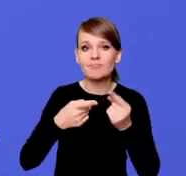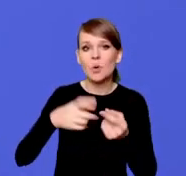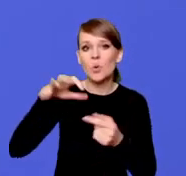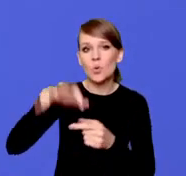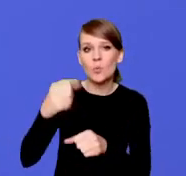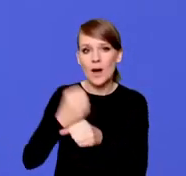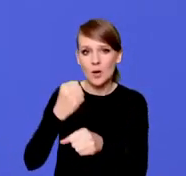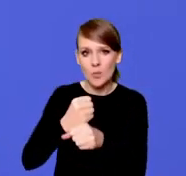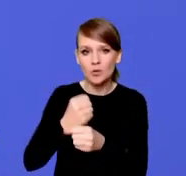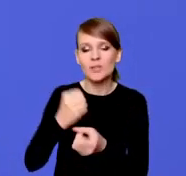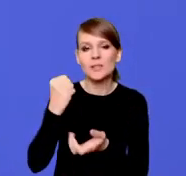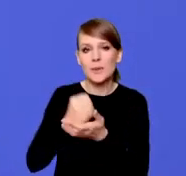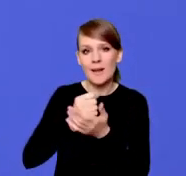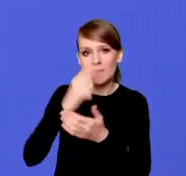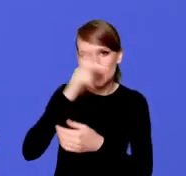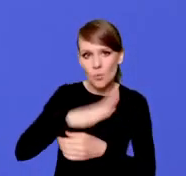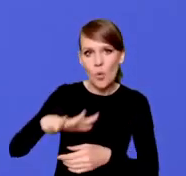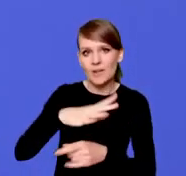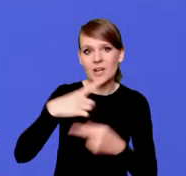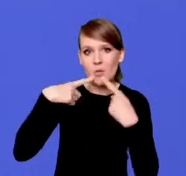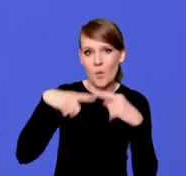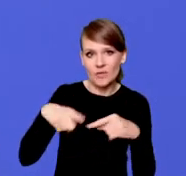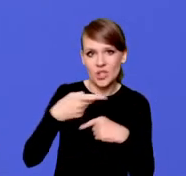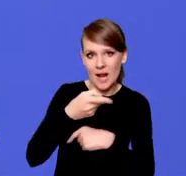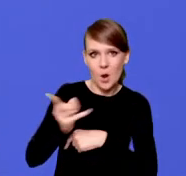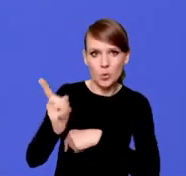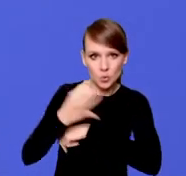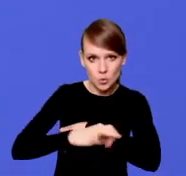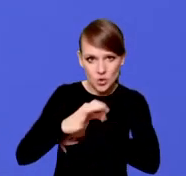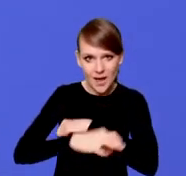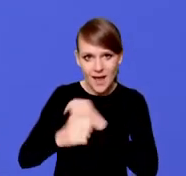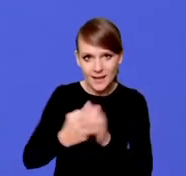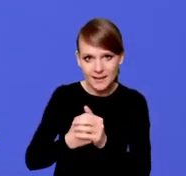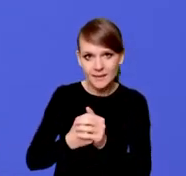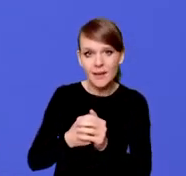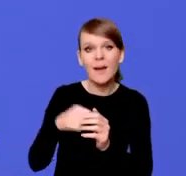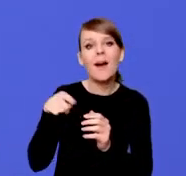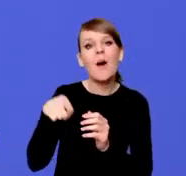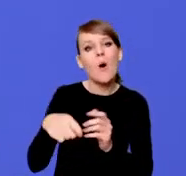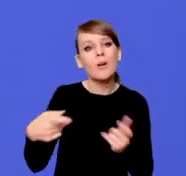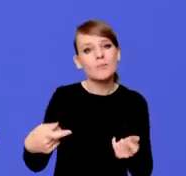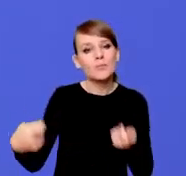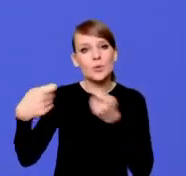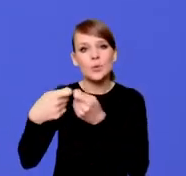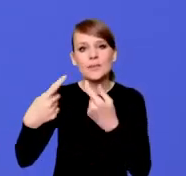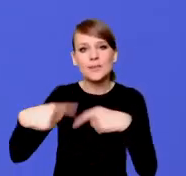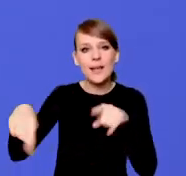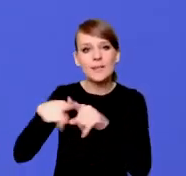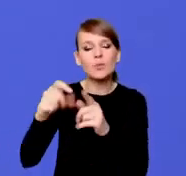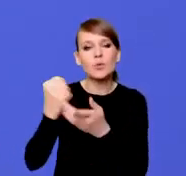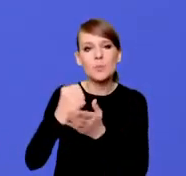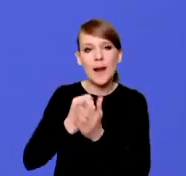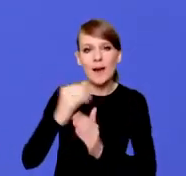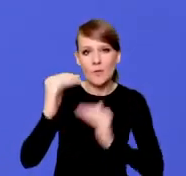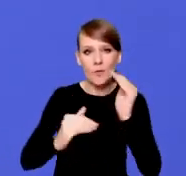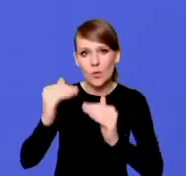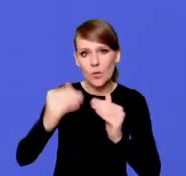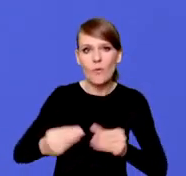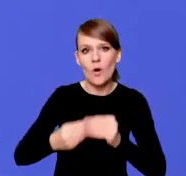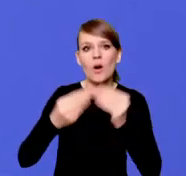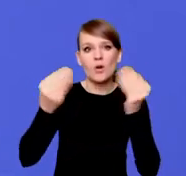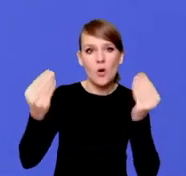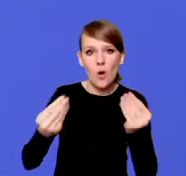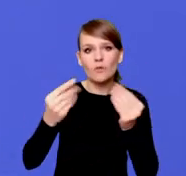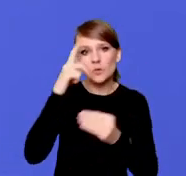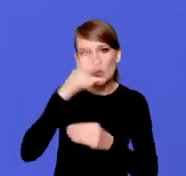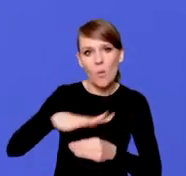Społecznej Odpowiedzialności Uczelni, działającą przy Zespole do Spraw Zrównoważonego Rozwoju Społecznej Odpowiedzialności